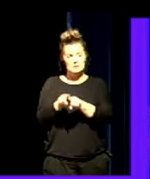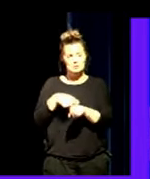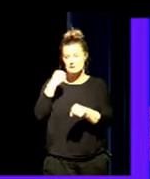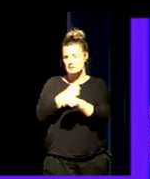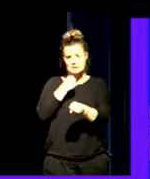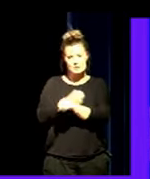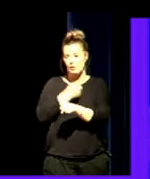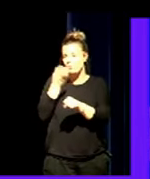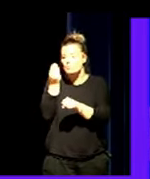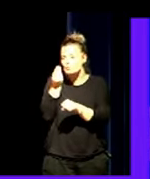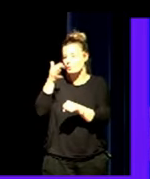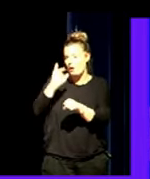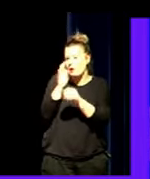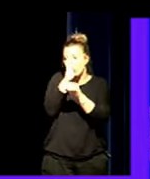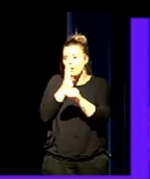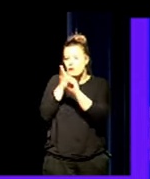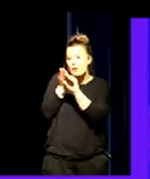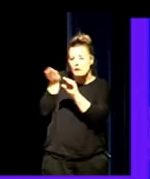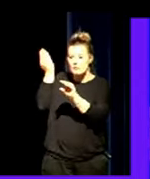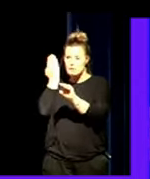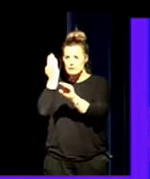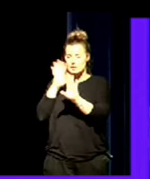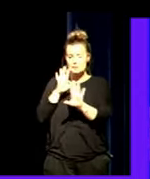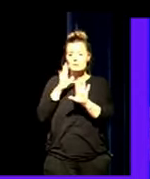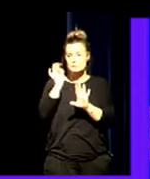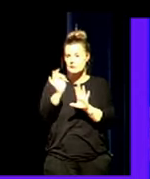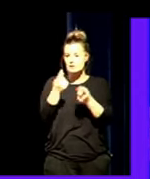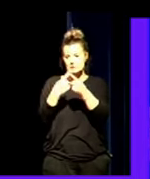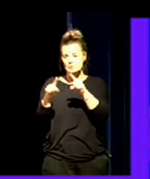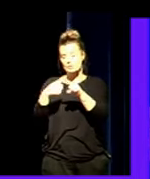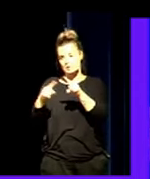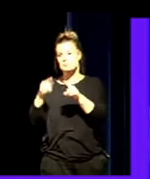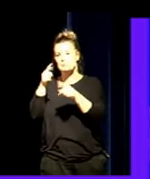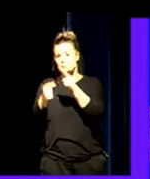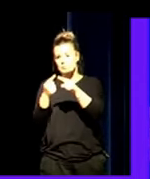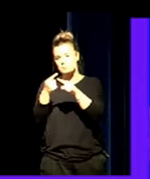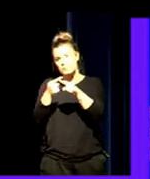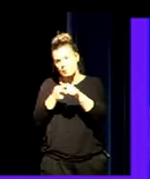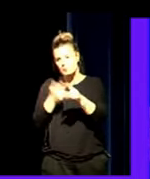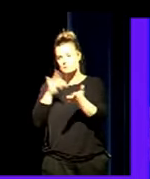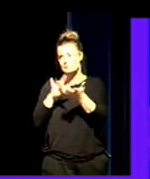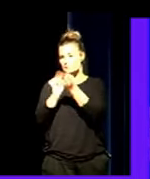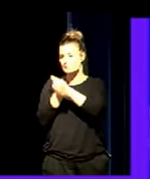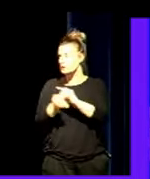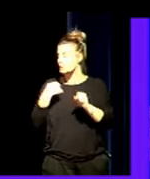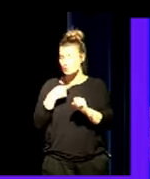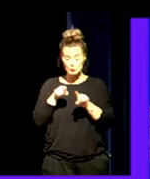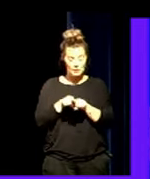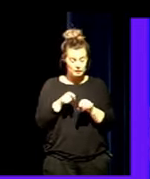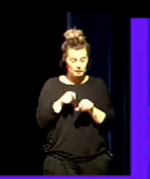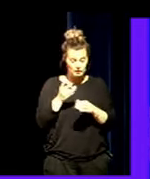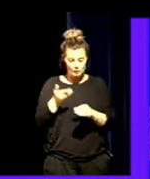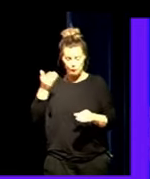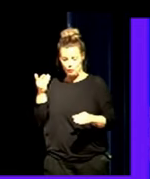kurikuluma, baina egia da gauzak aldatzen egin direla, eta niretzako nik gaten nahi zenean, ez da, kapotik barurat,